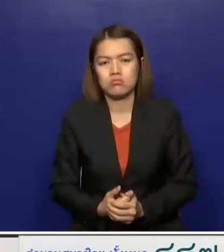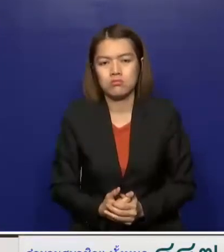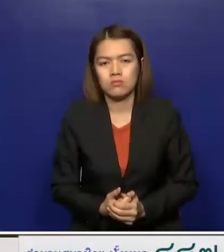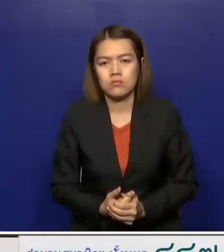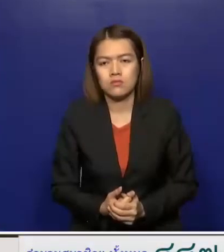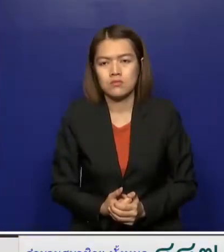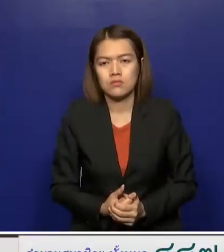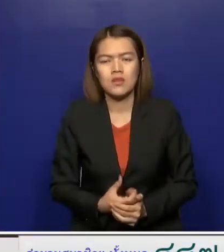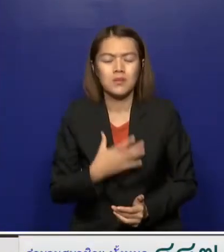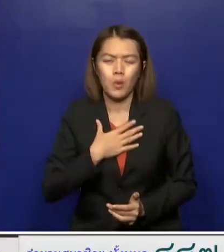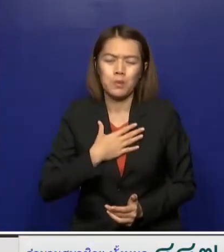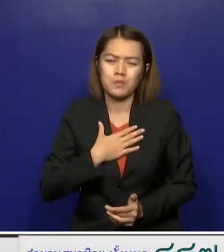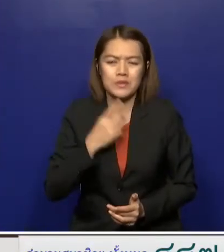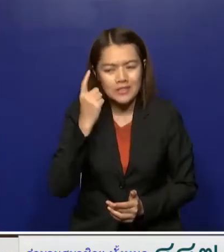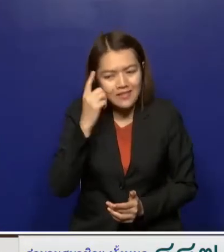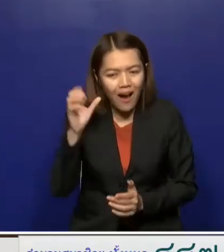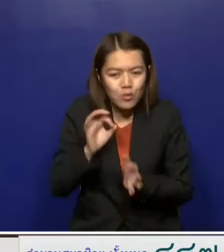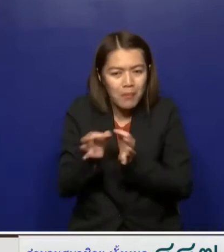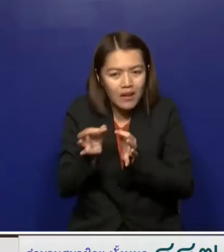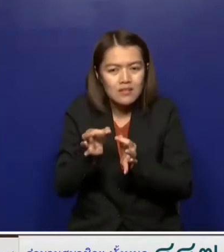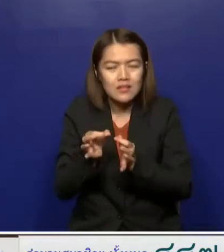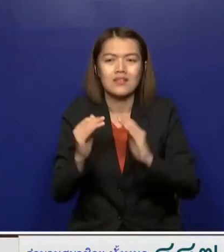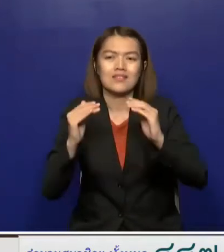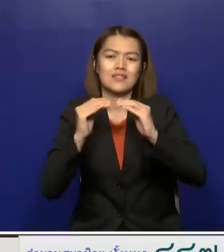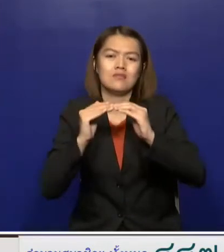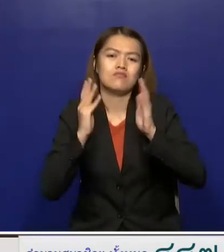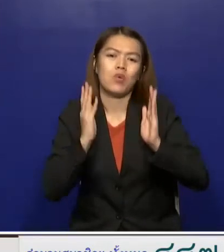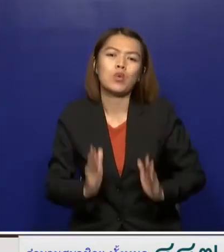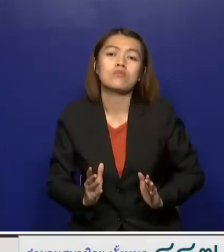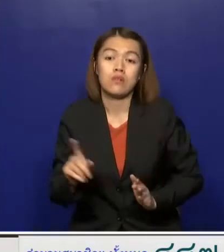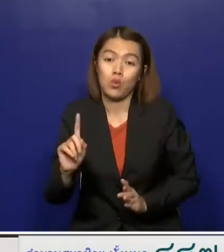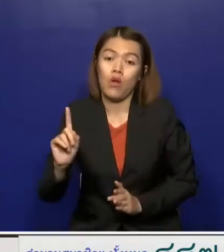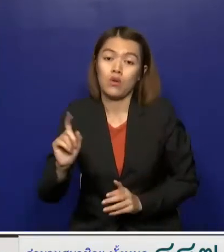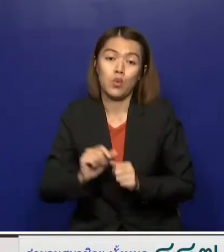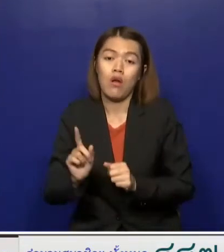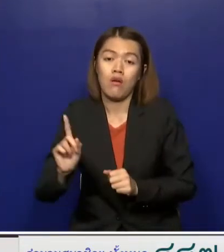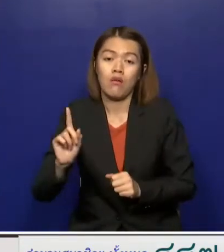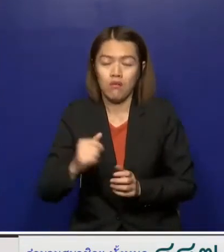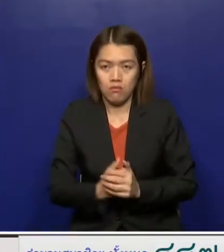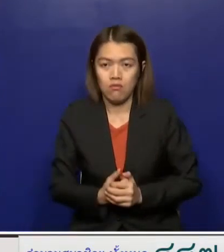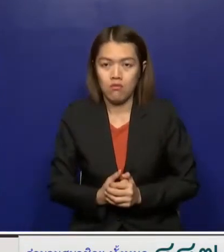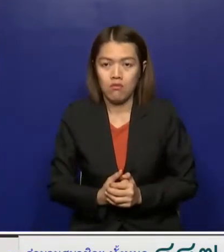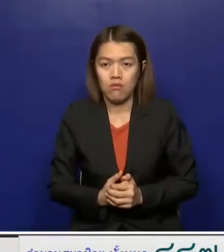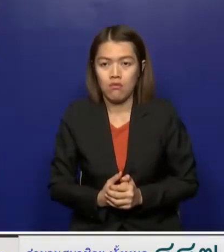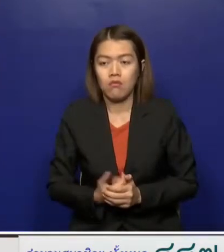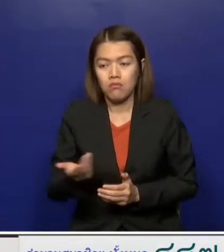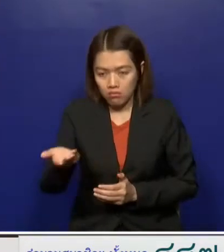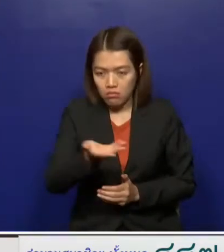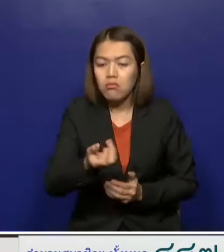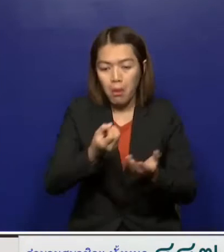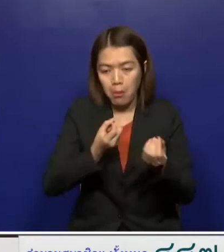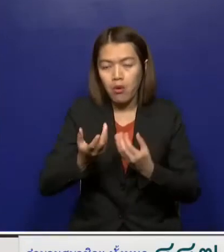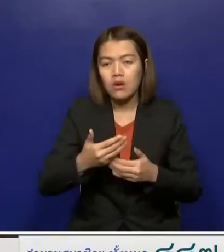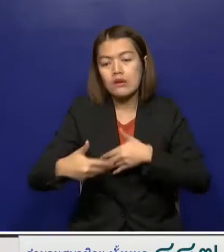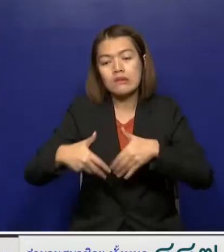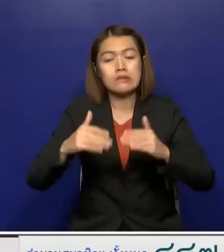ผมจะเอาอะไรมาธิบายครับ สิทธิพลเมืองมีไหนสราคลกลมนี้ หลายคนกพูแล้วนะสิทิ